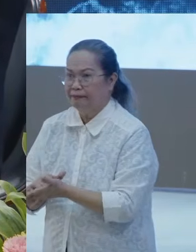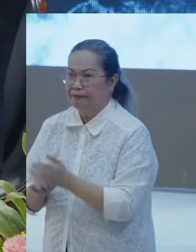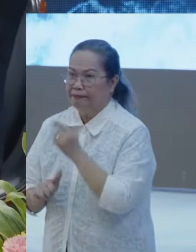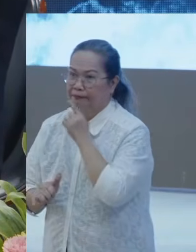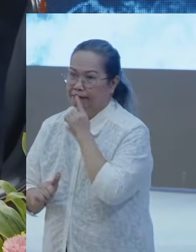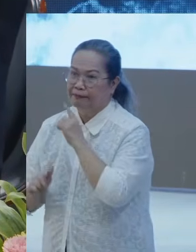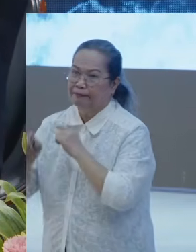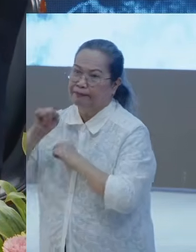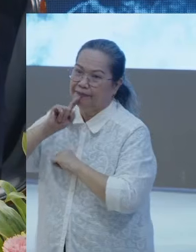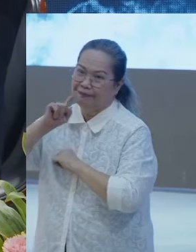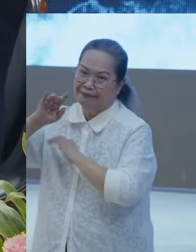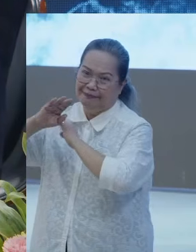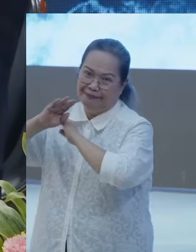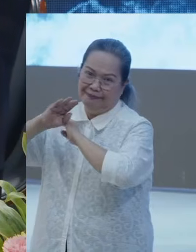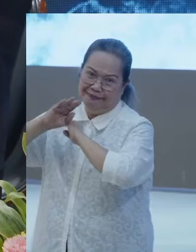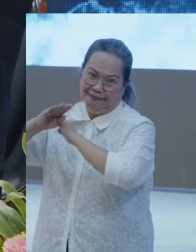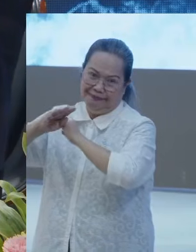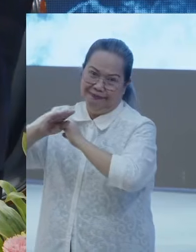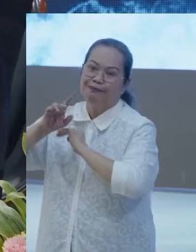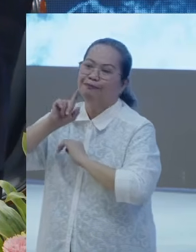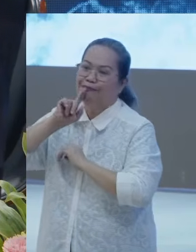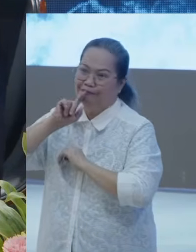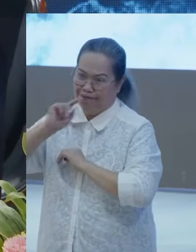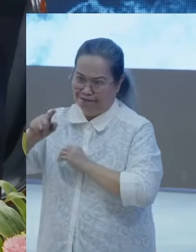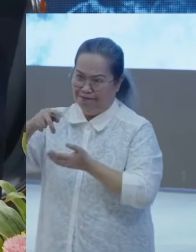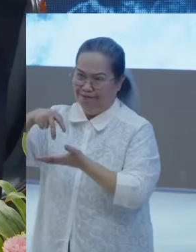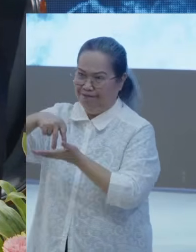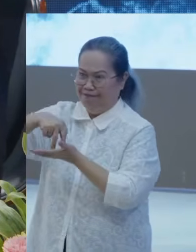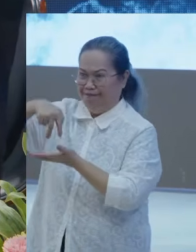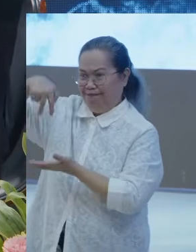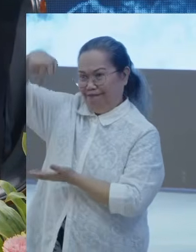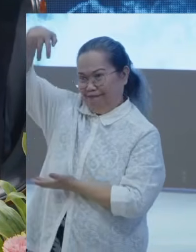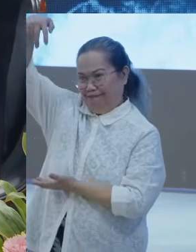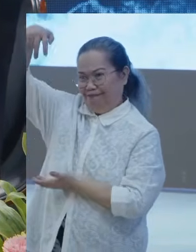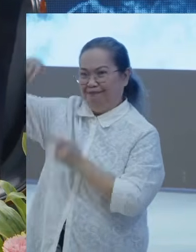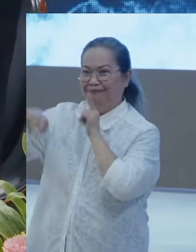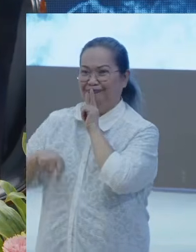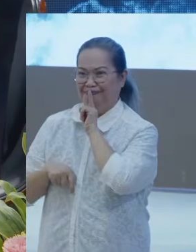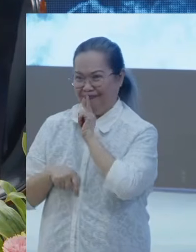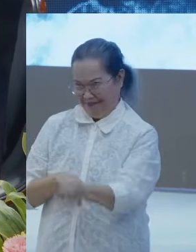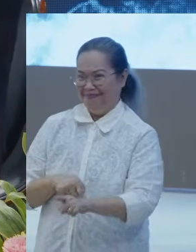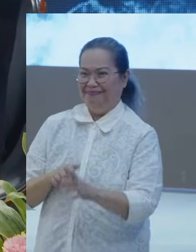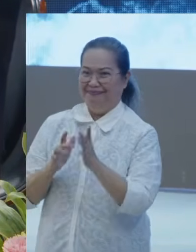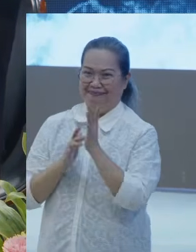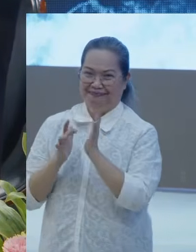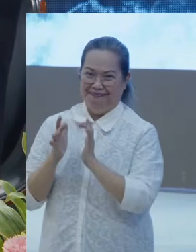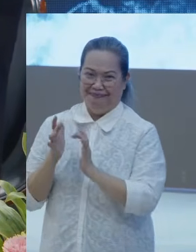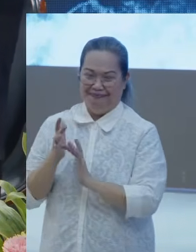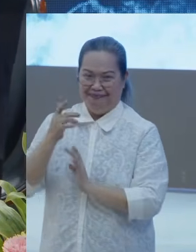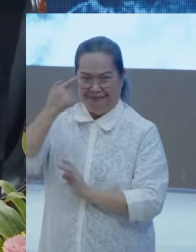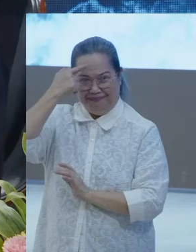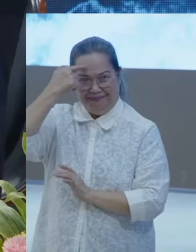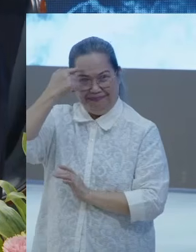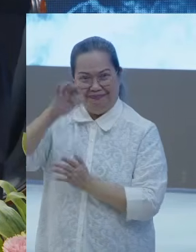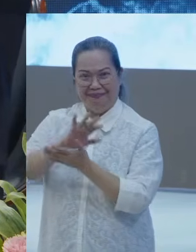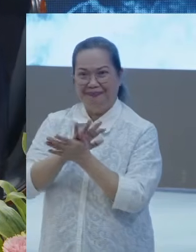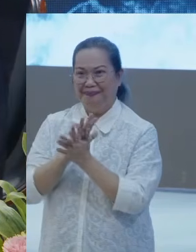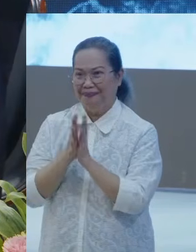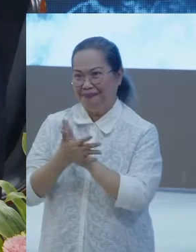Christ. Siya ay naging Kristiyano at naging